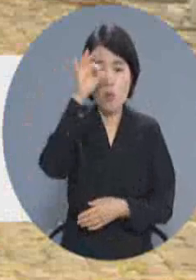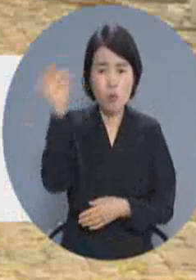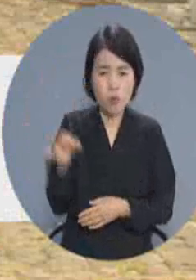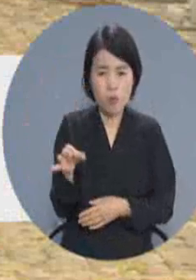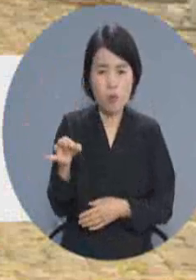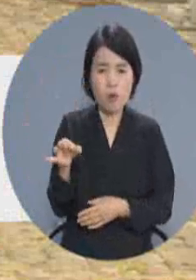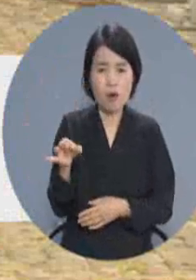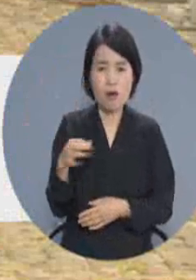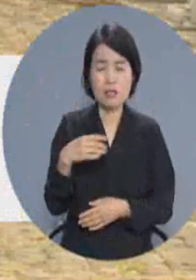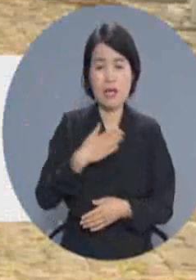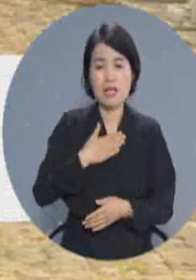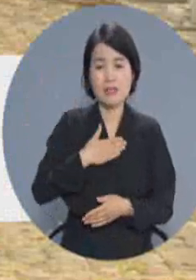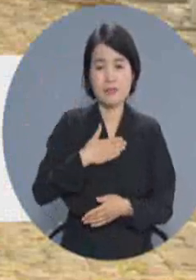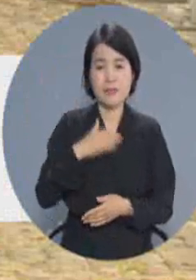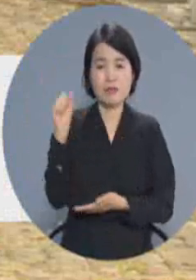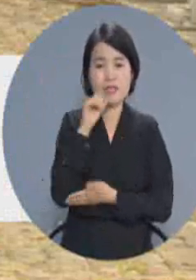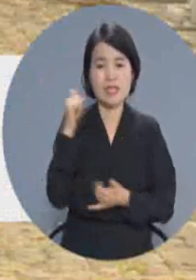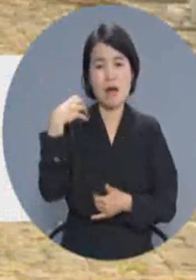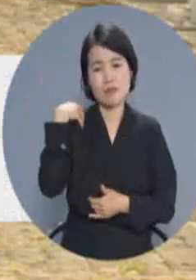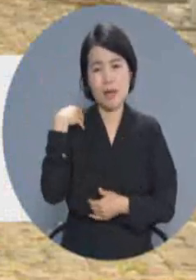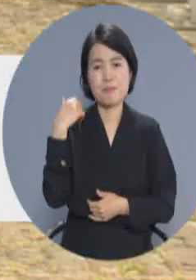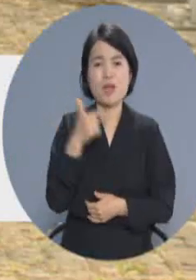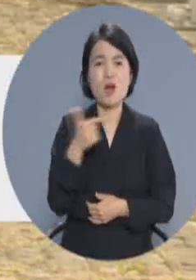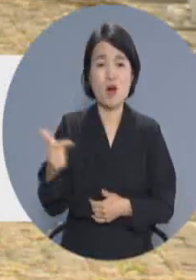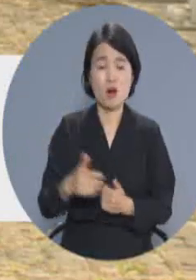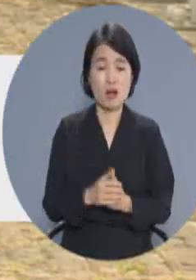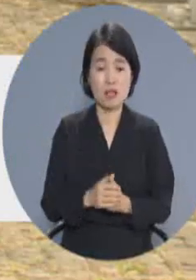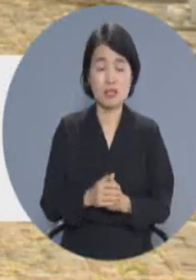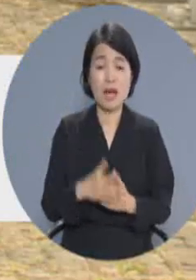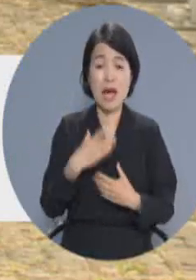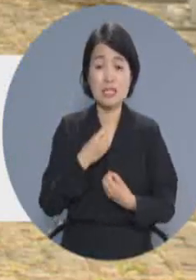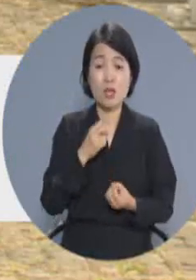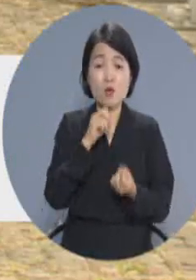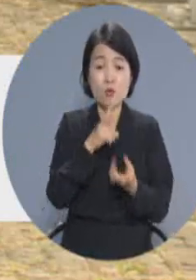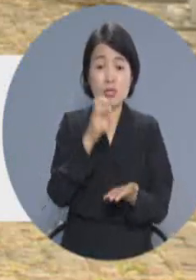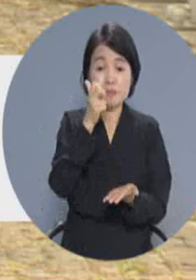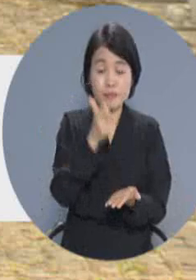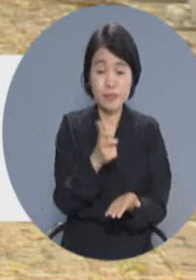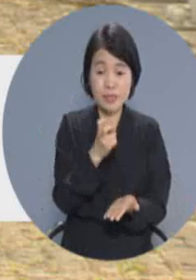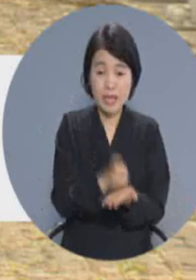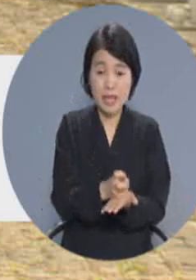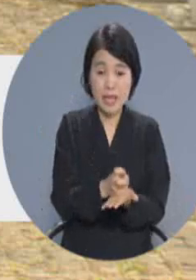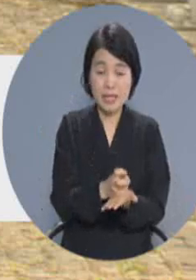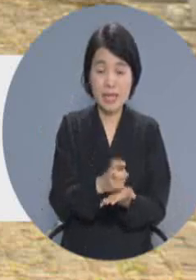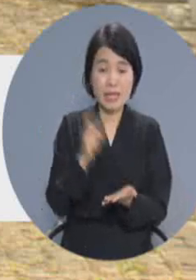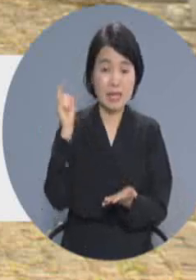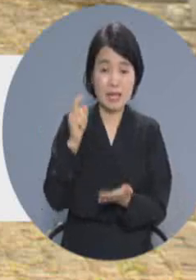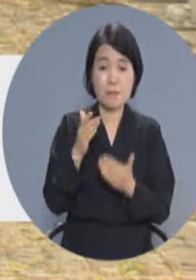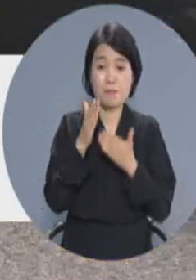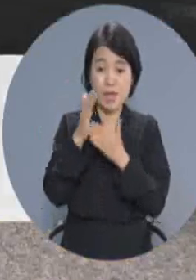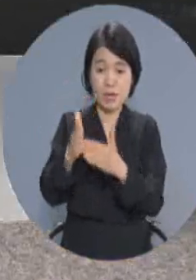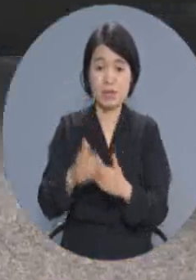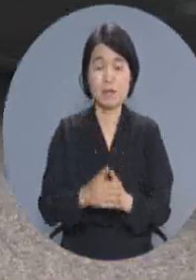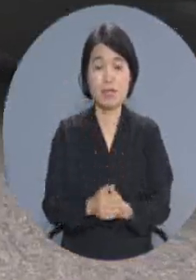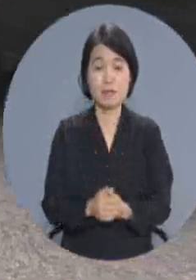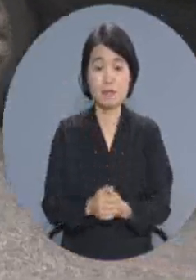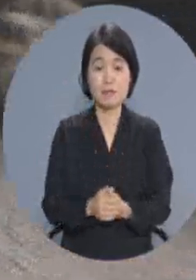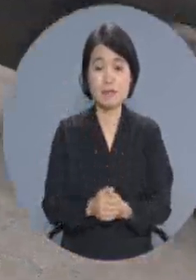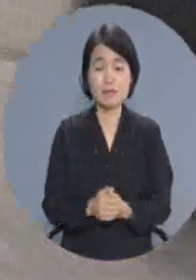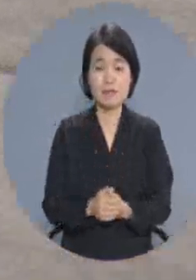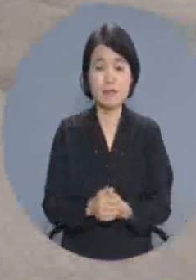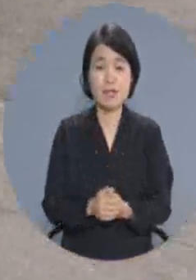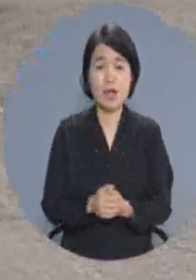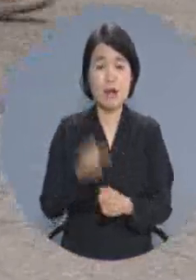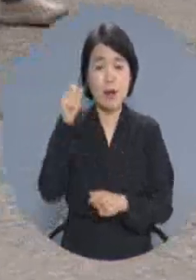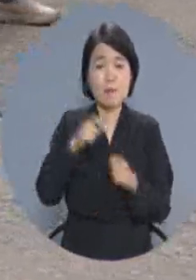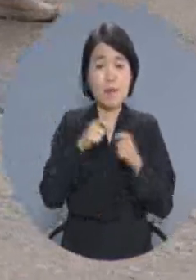하니까 저희들한테 그만큼 부담이 덜한다는 겁니다. 그래서 저희들이 안전운임제를 강력하게 요구하는 것입니다. 파업